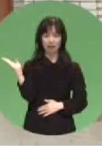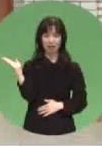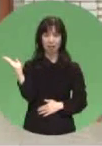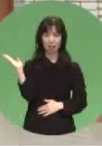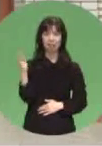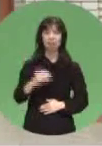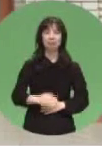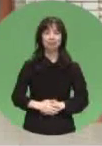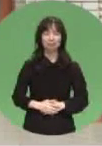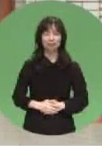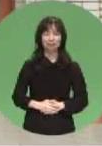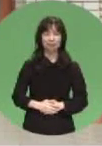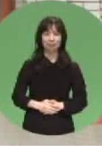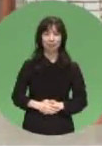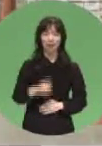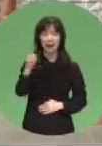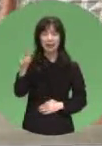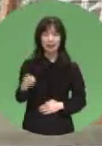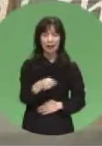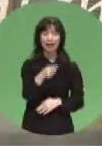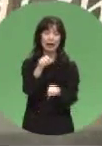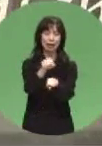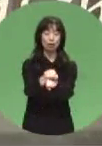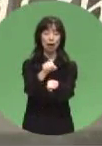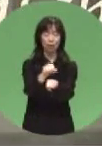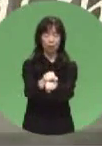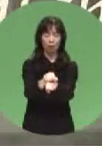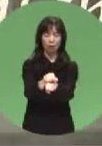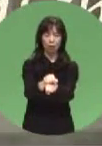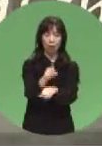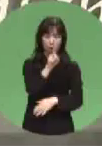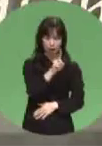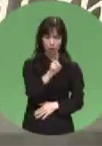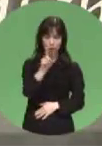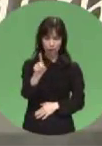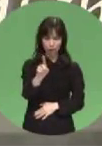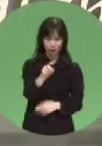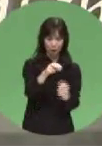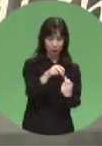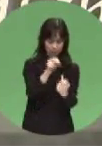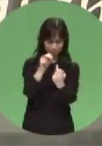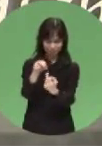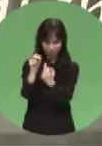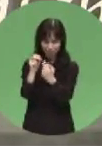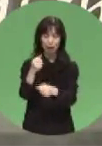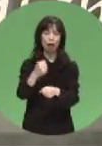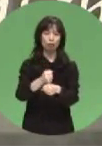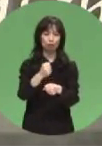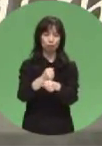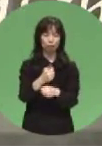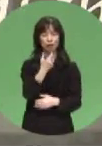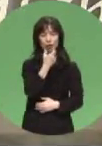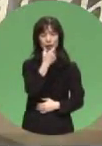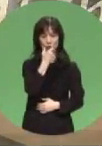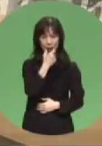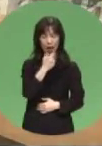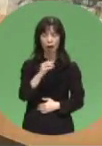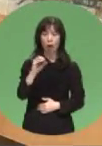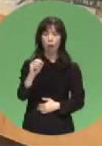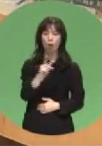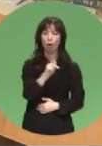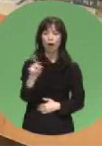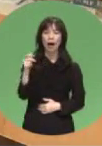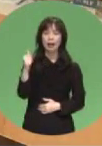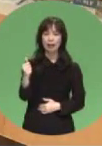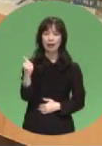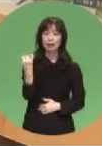シュハッシュ。自然のままの新鮮な素材を一つ一つ厳選して作るスイーツには、尾形さんの思いが